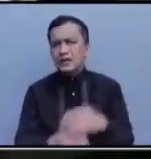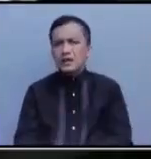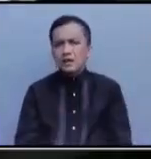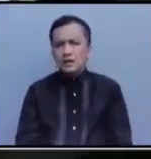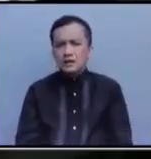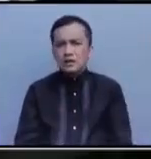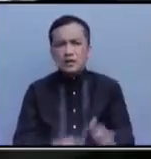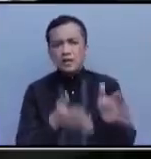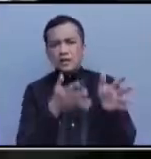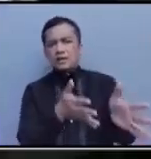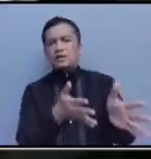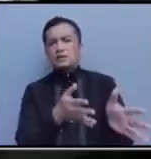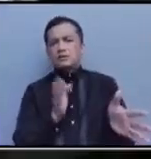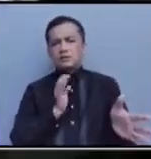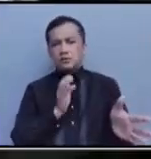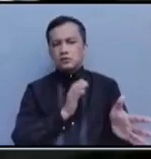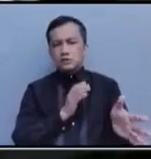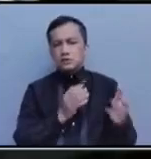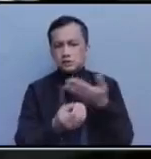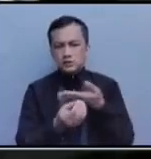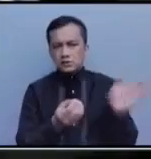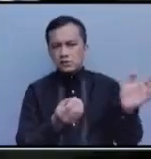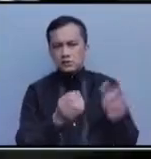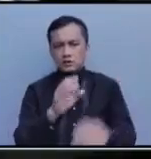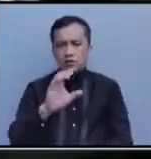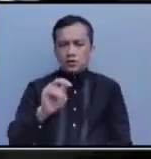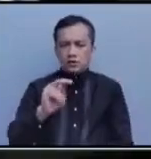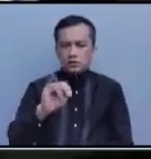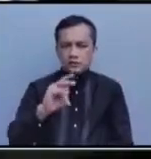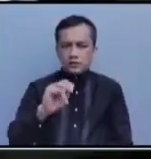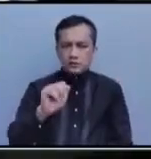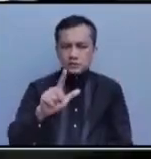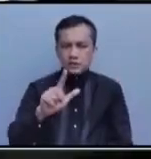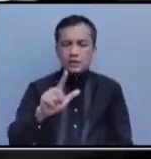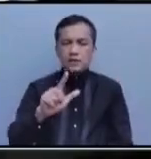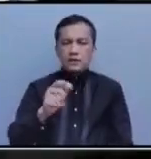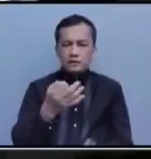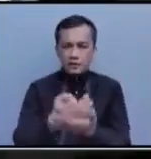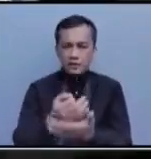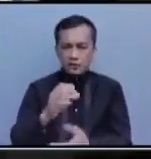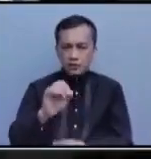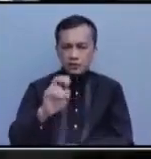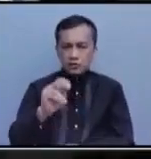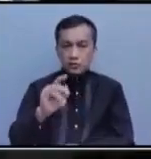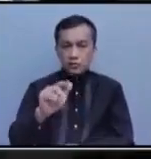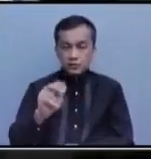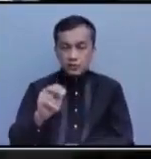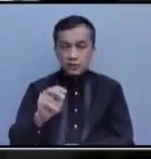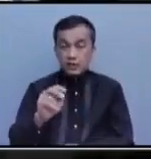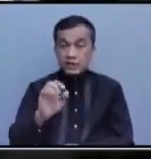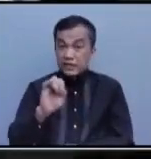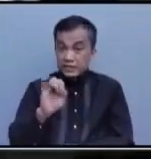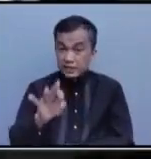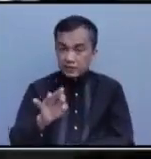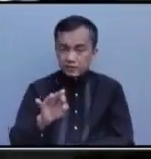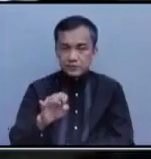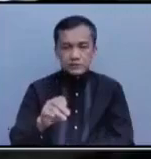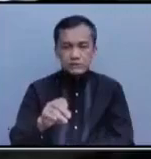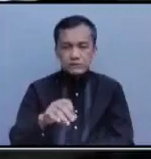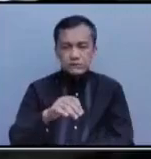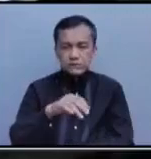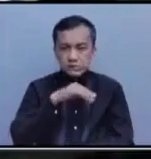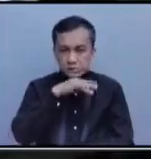Congress remove the confidential fund of the ombudsman if it will only tarnish the